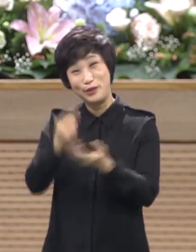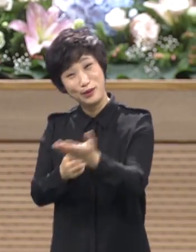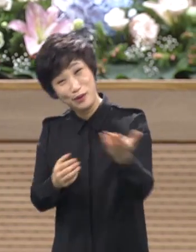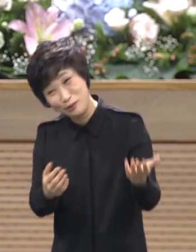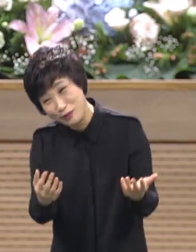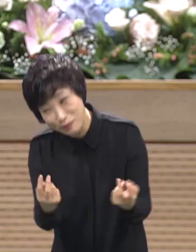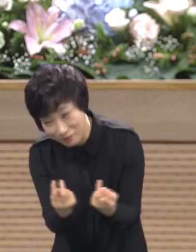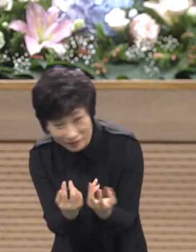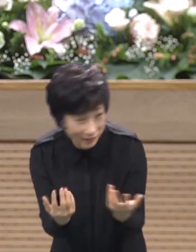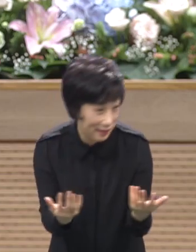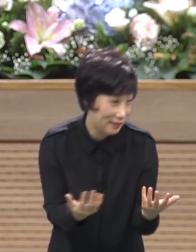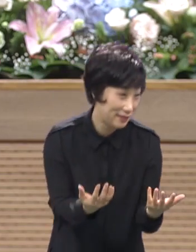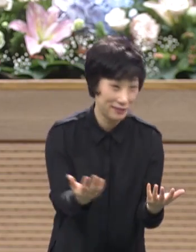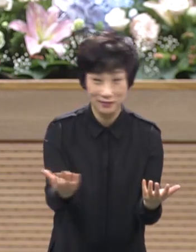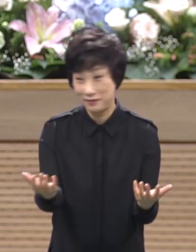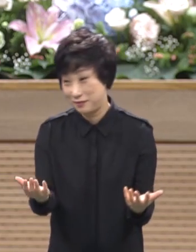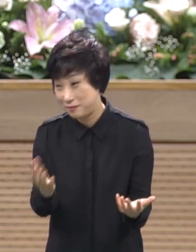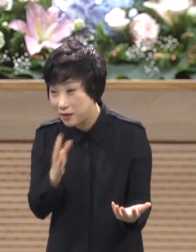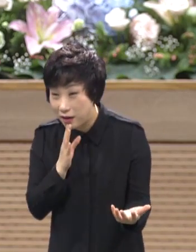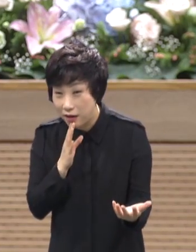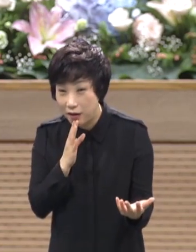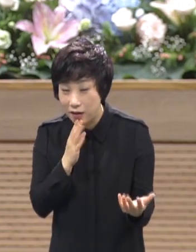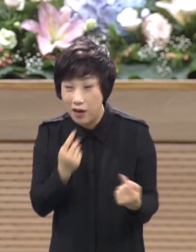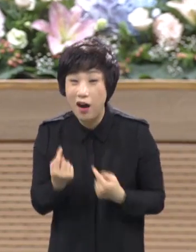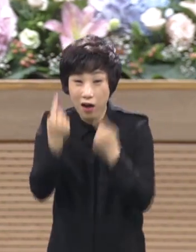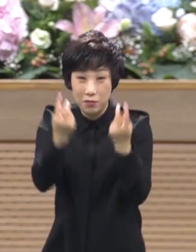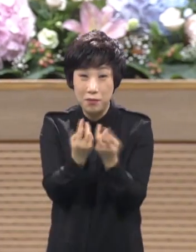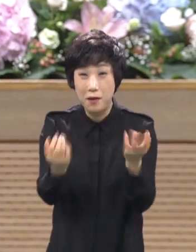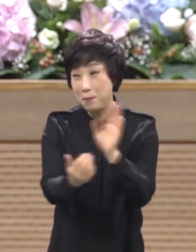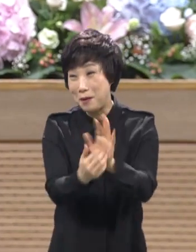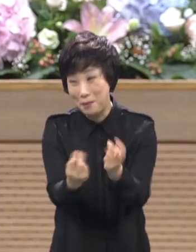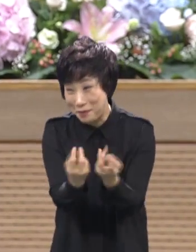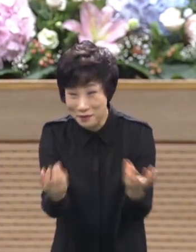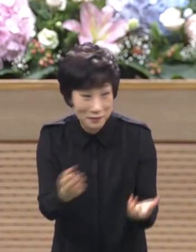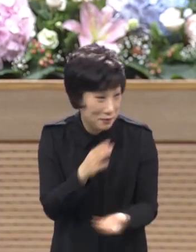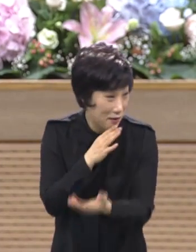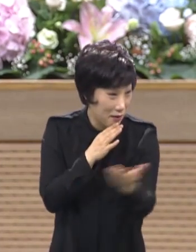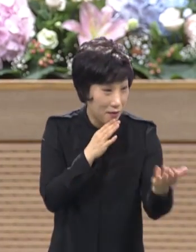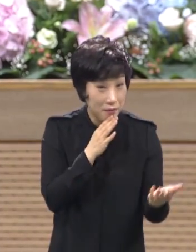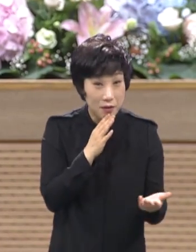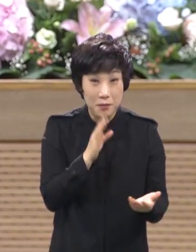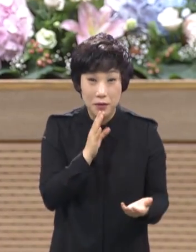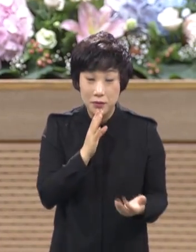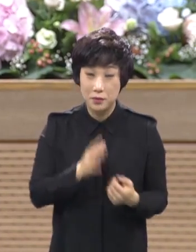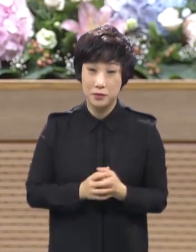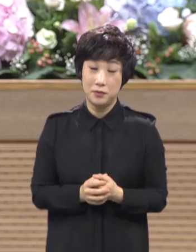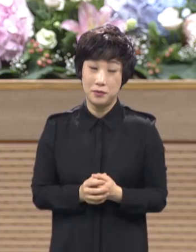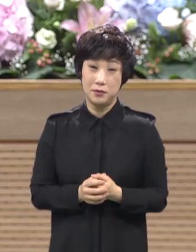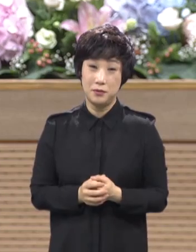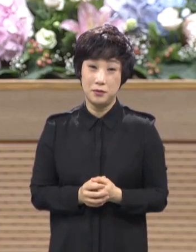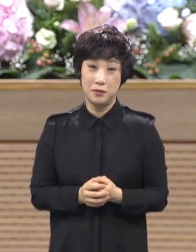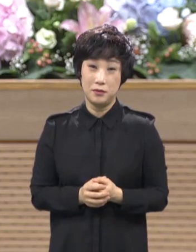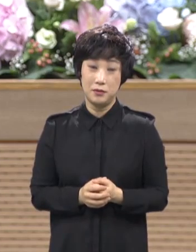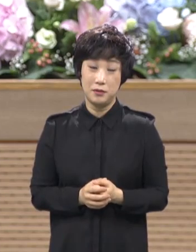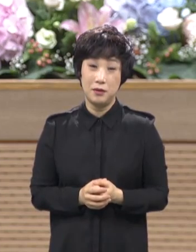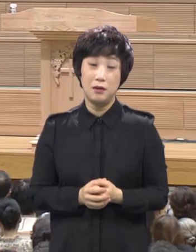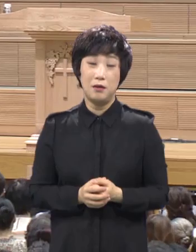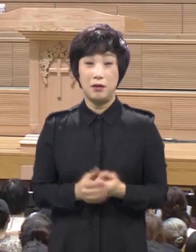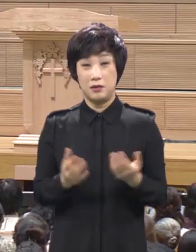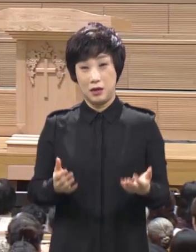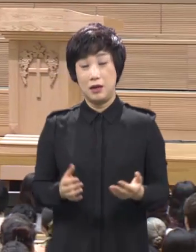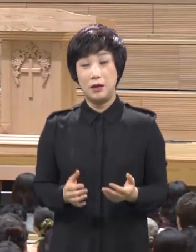세월의 장사 있나요? 세월의 장사 없어요. 세월의 장사 다 나이 먹으면